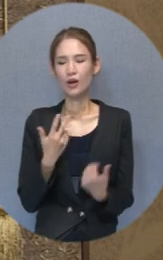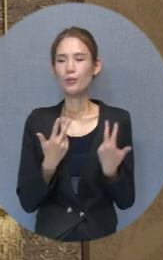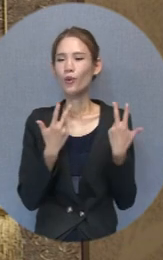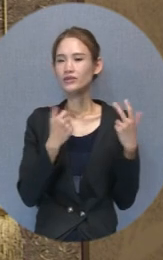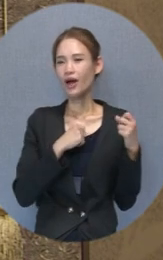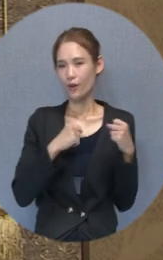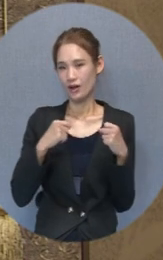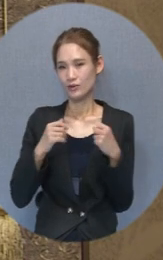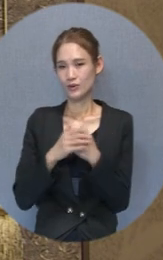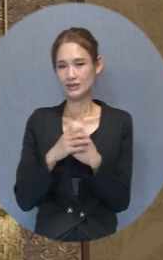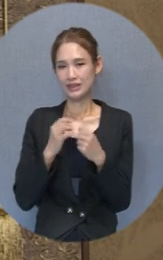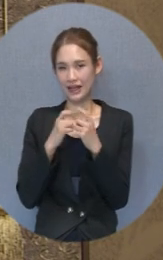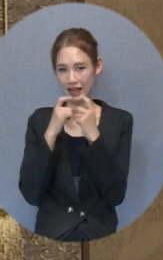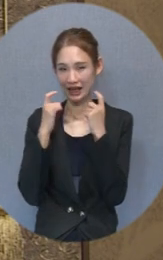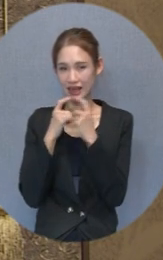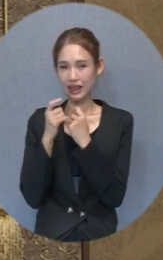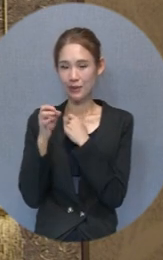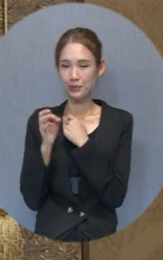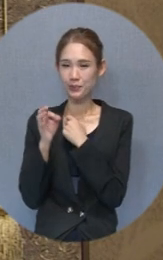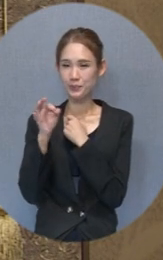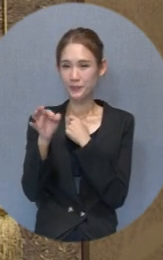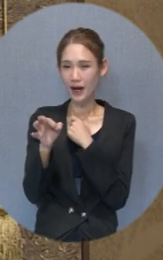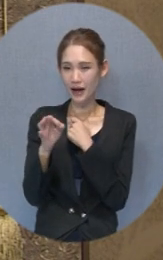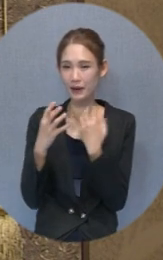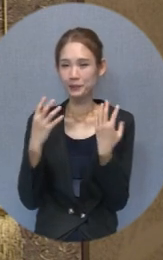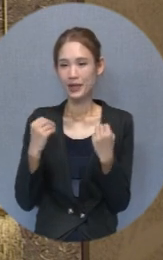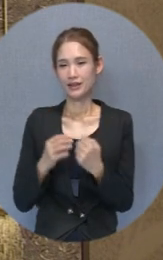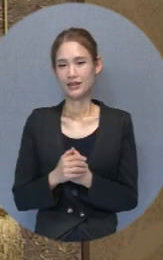네. 제 사비로 하는 경우들이 많았어요.